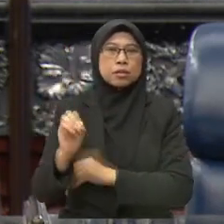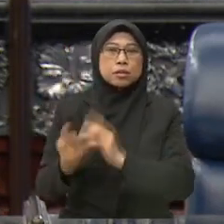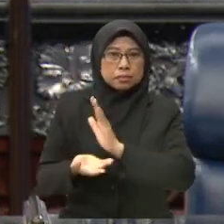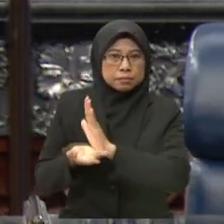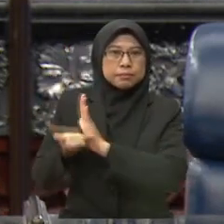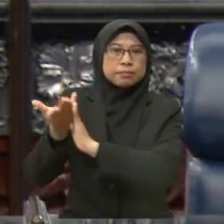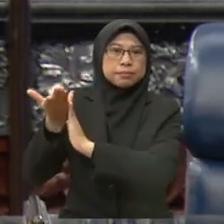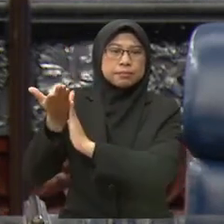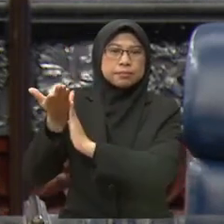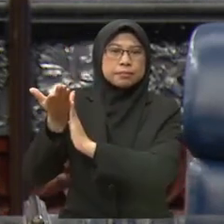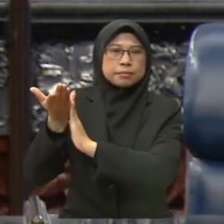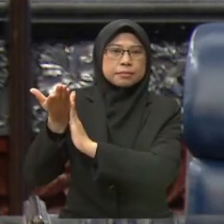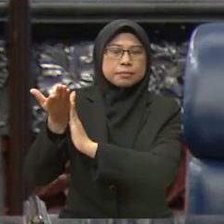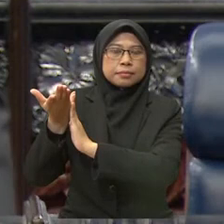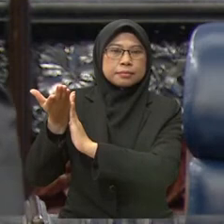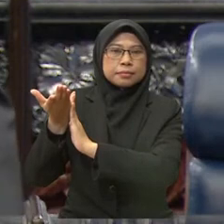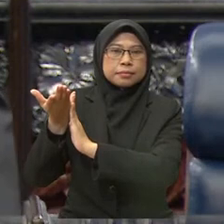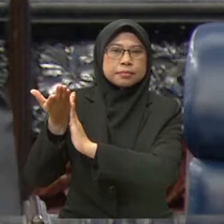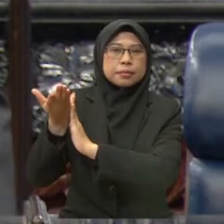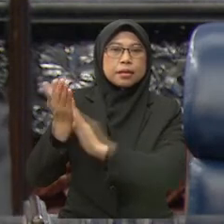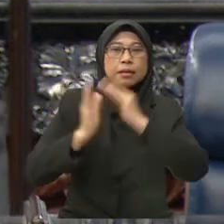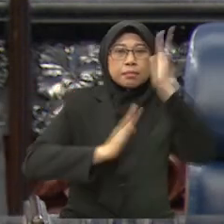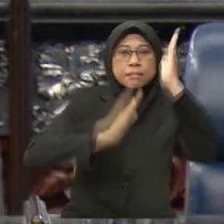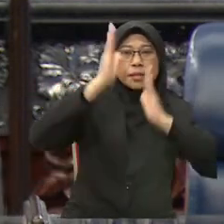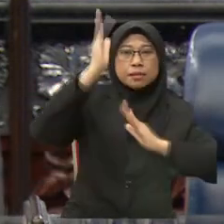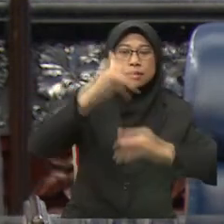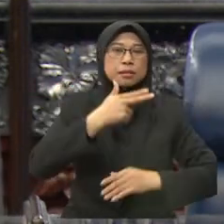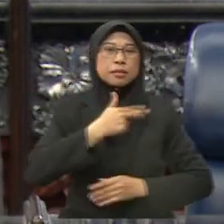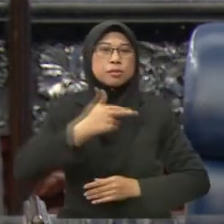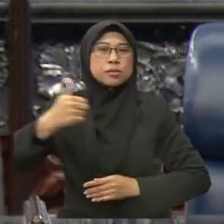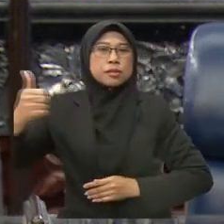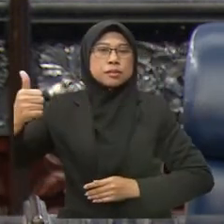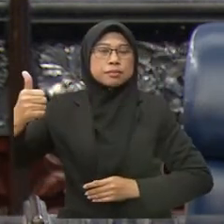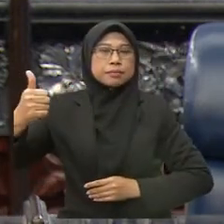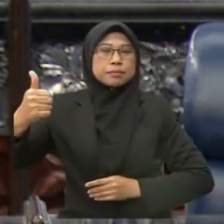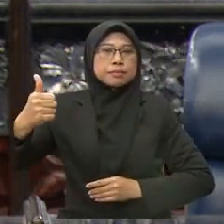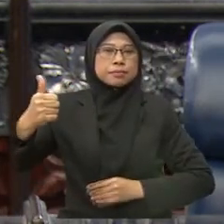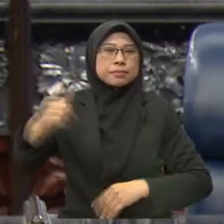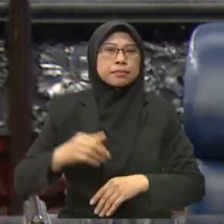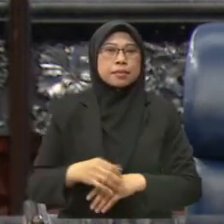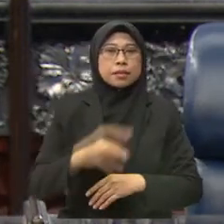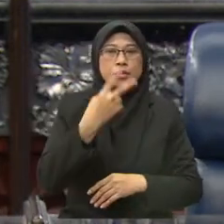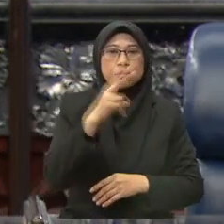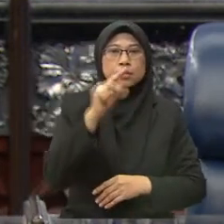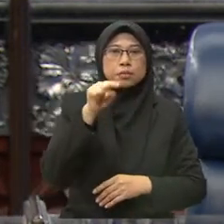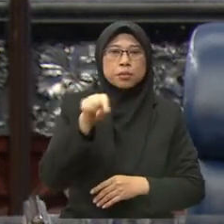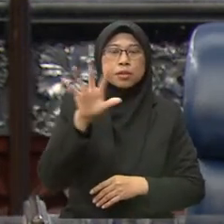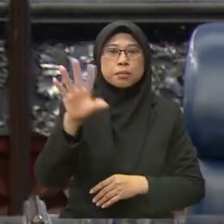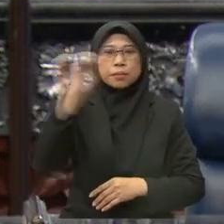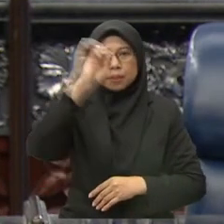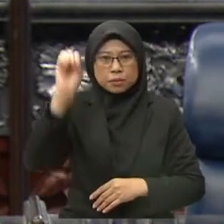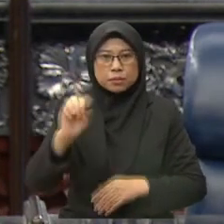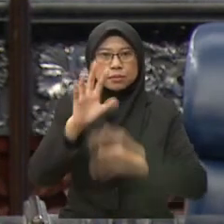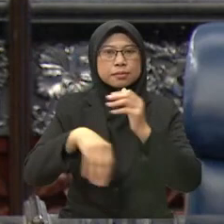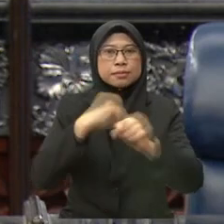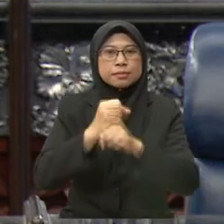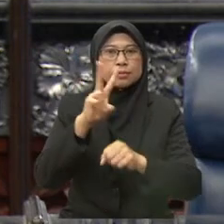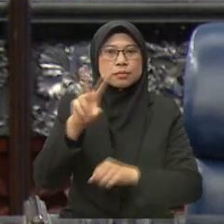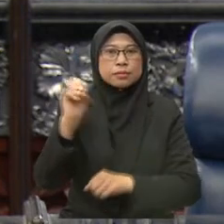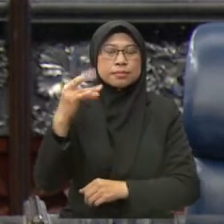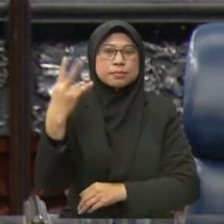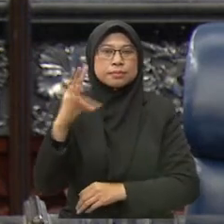meningkat seterusnya dengan Malaysia dan Indonesia daripada 12.5% pada tahun